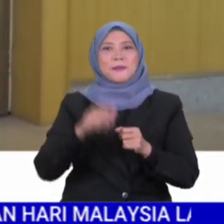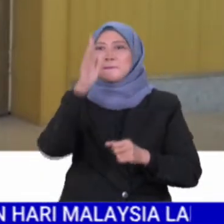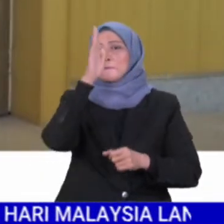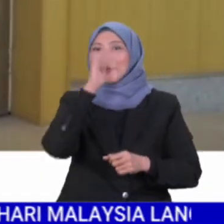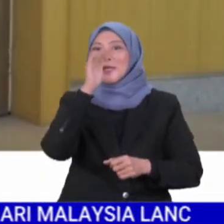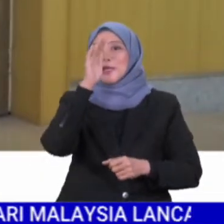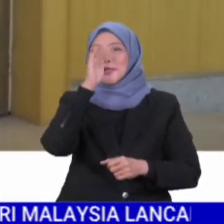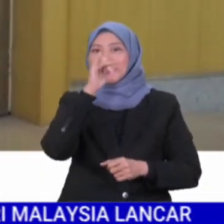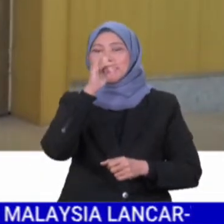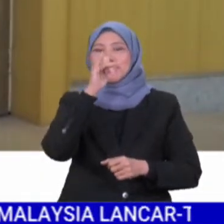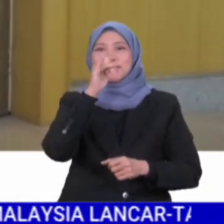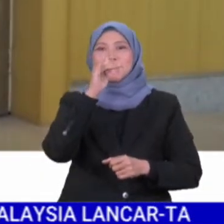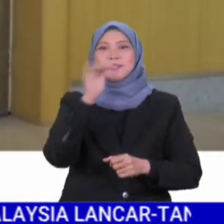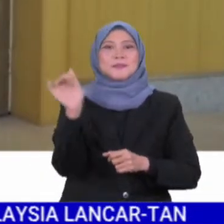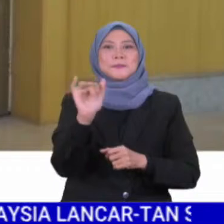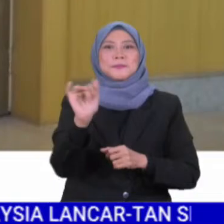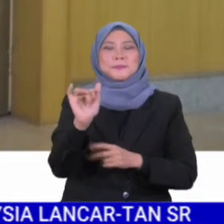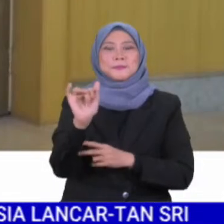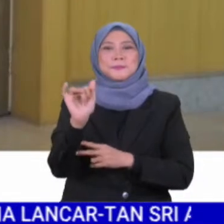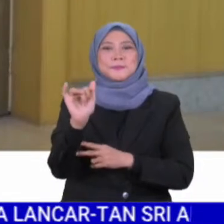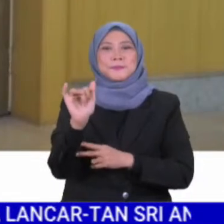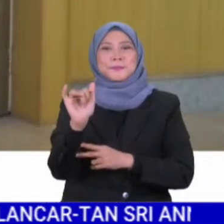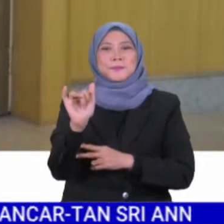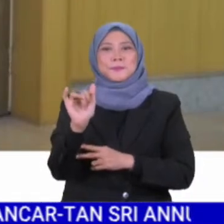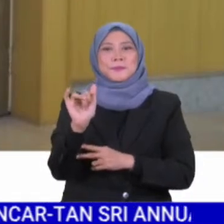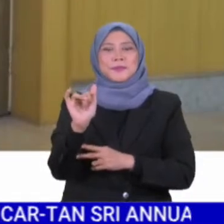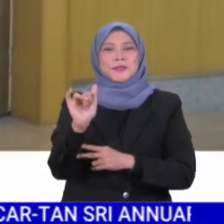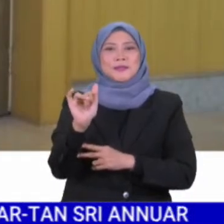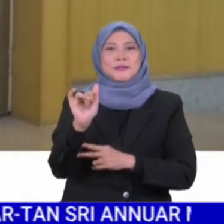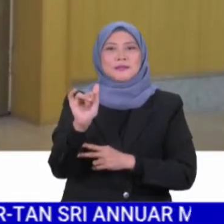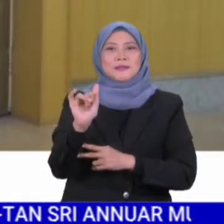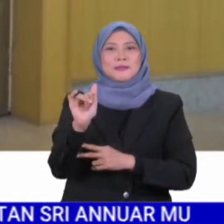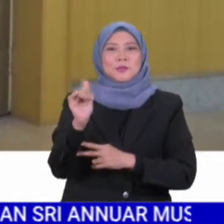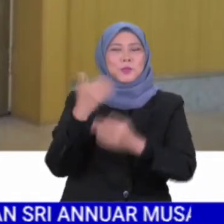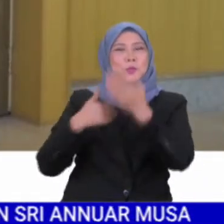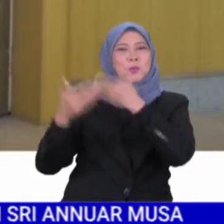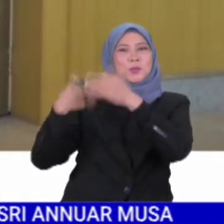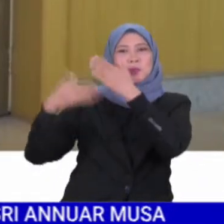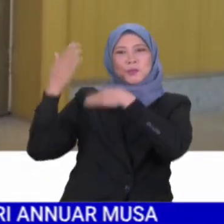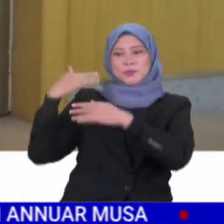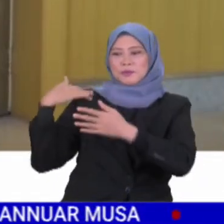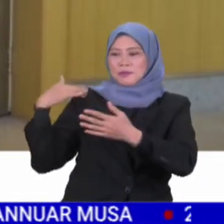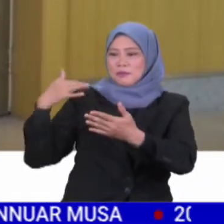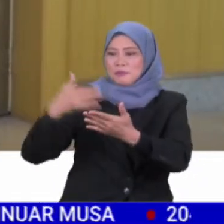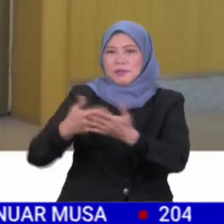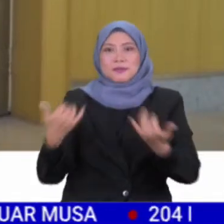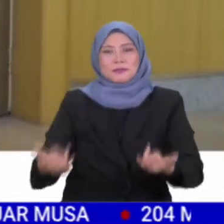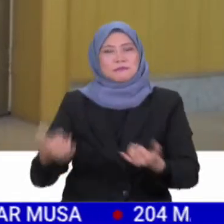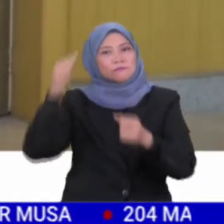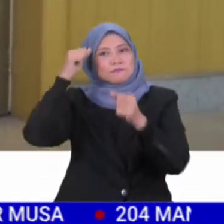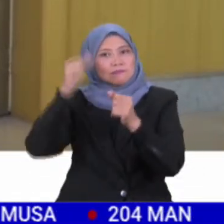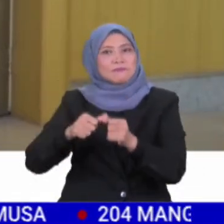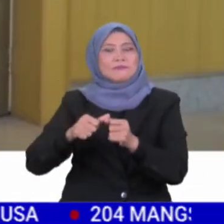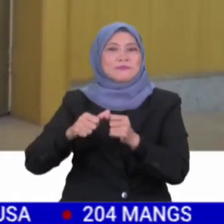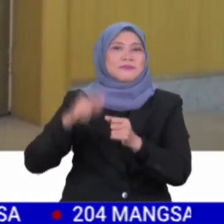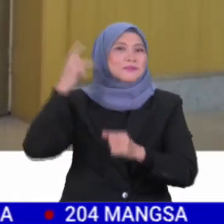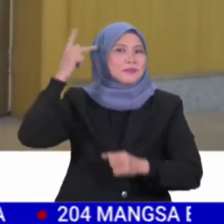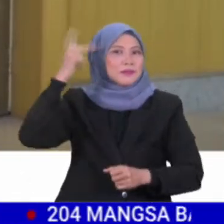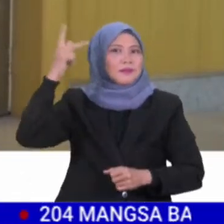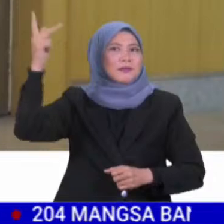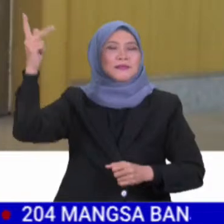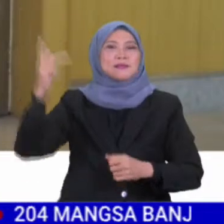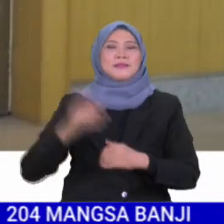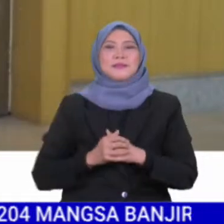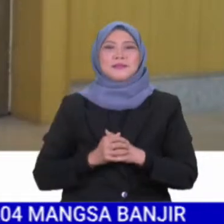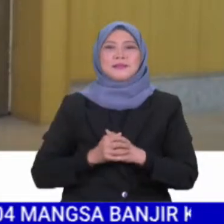Melaka itu sebagai sebuah empayar dari dahulu sampai sekarang. Jadi dia adalah